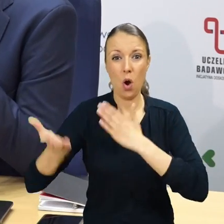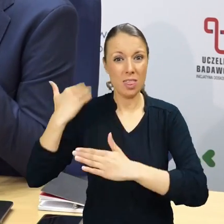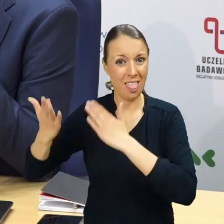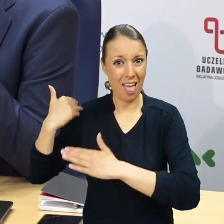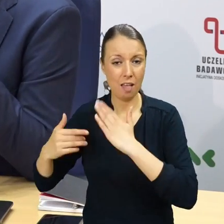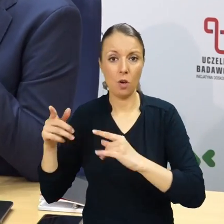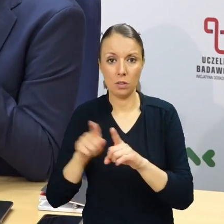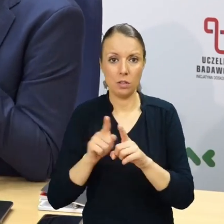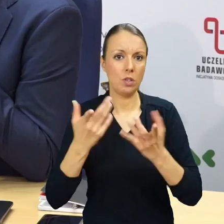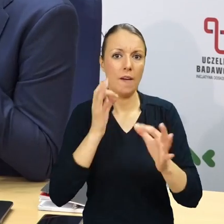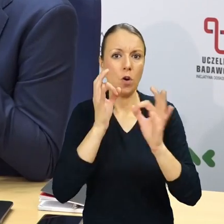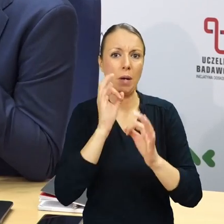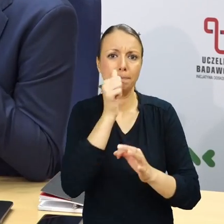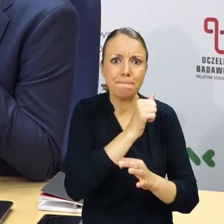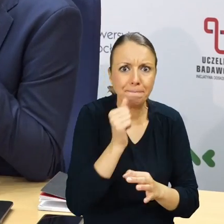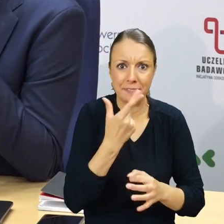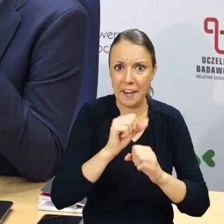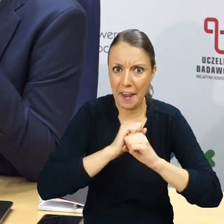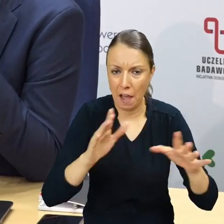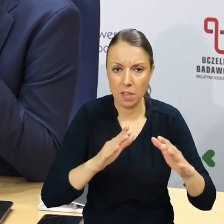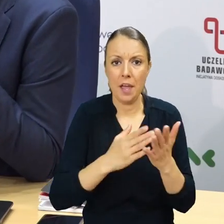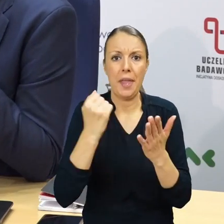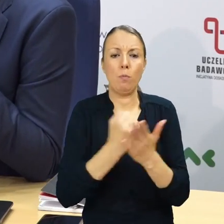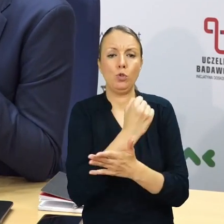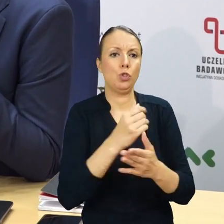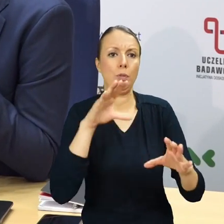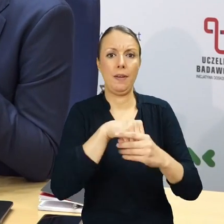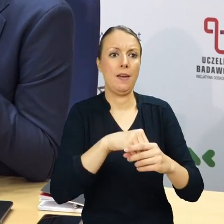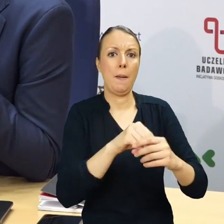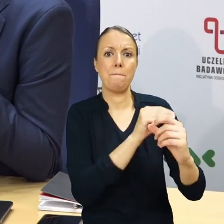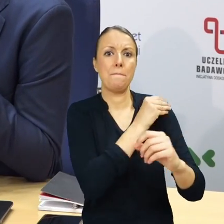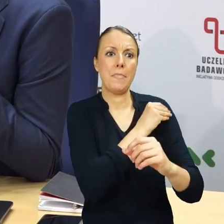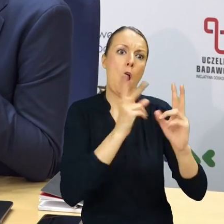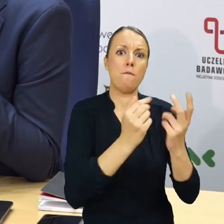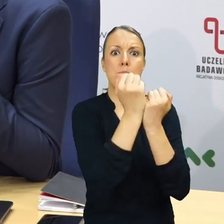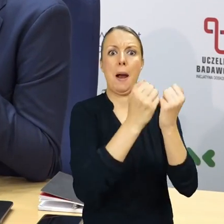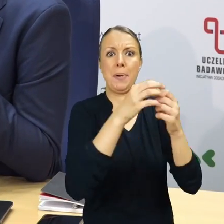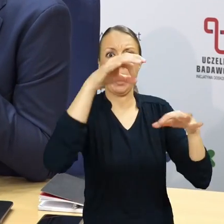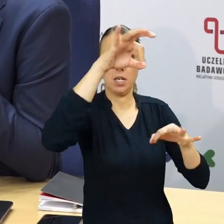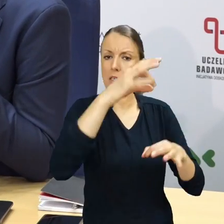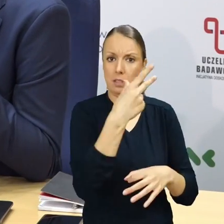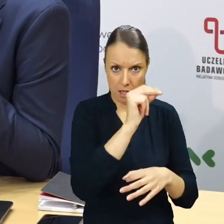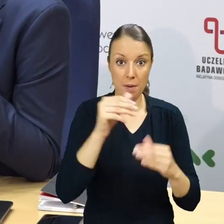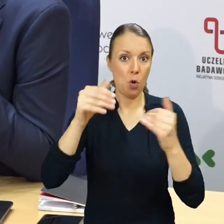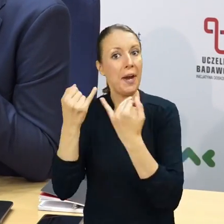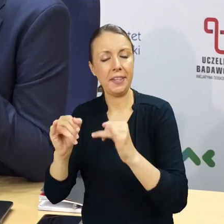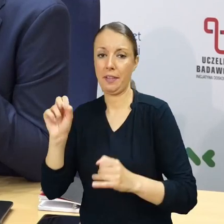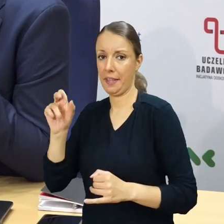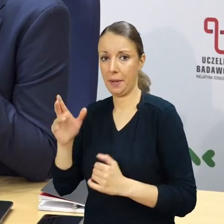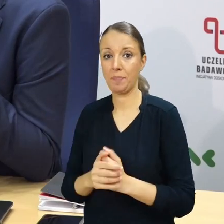mieć materialnego utrwalenia. Tak, no bo można wnioskować o coś, co będzie... A z drugiej strony nakazał sędziemu